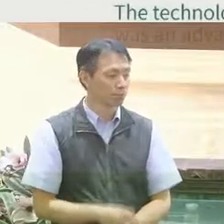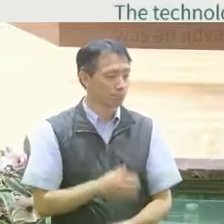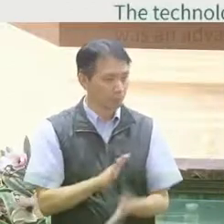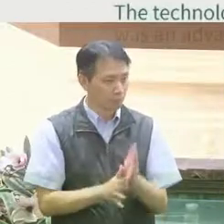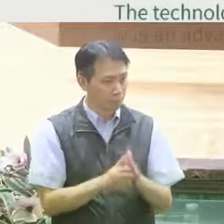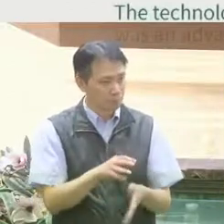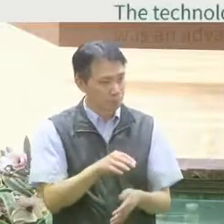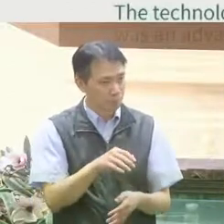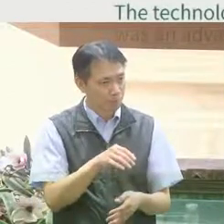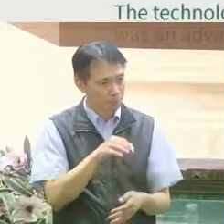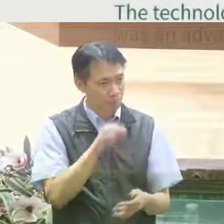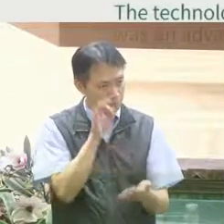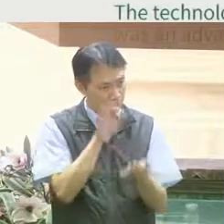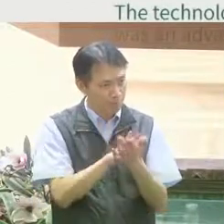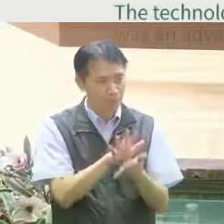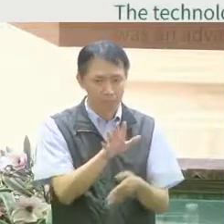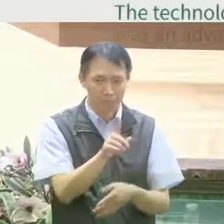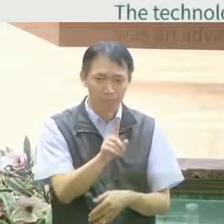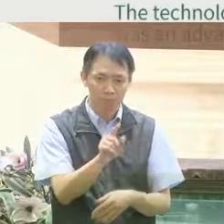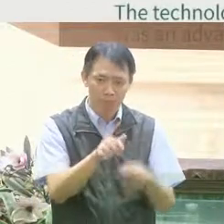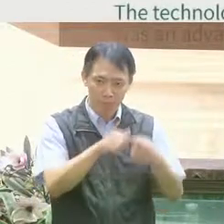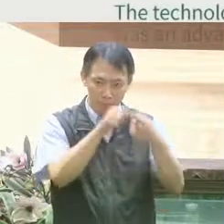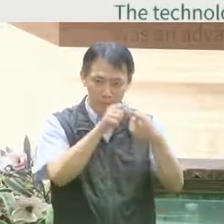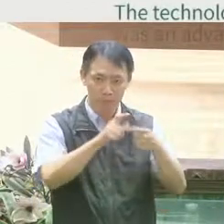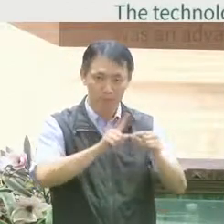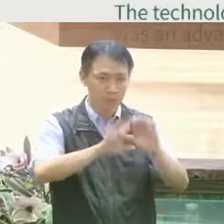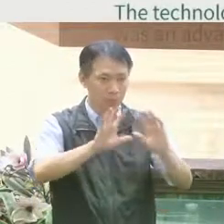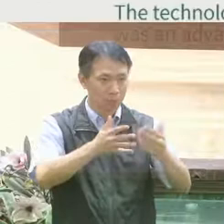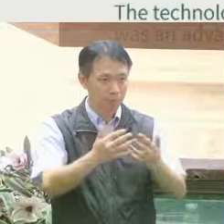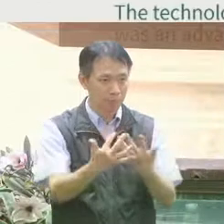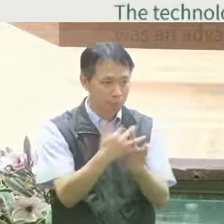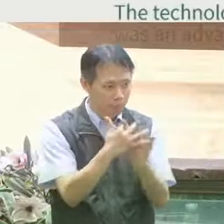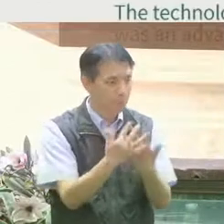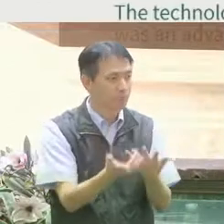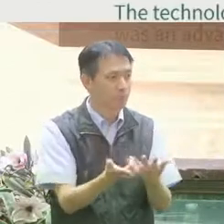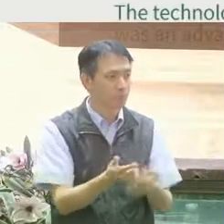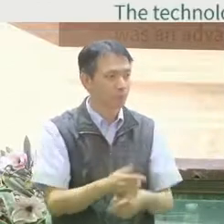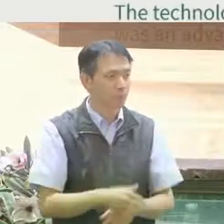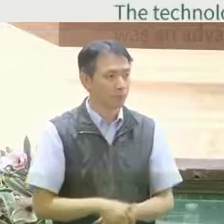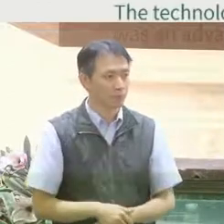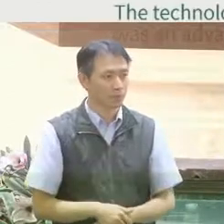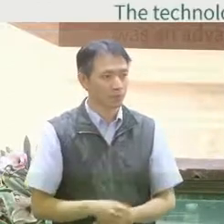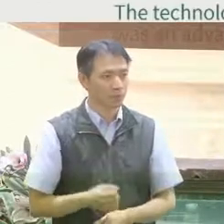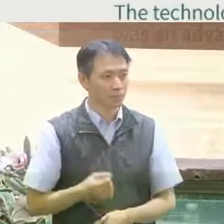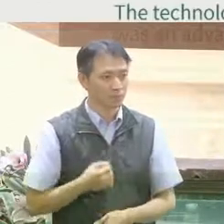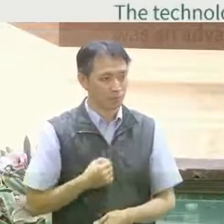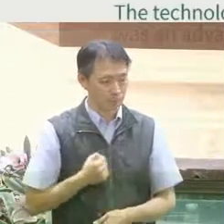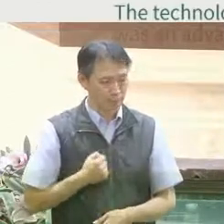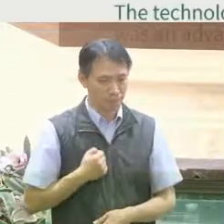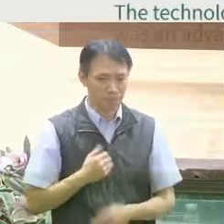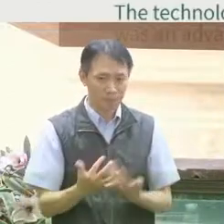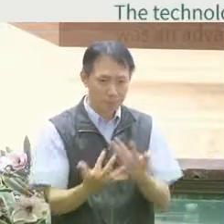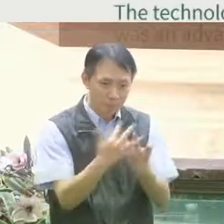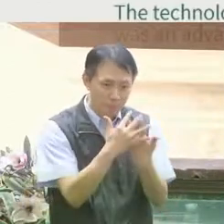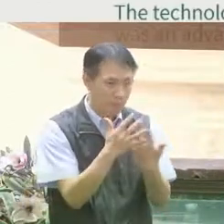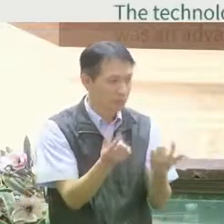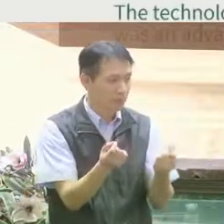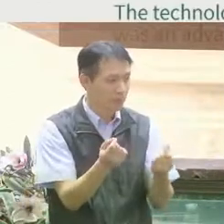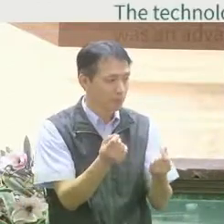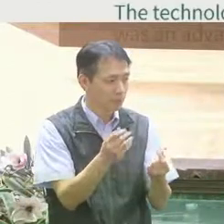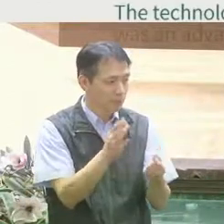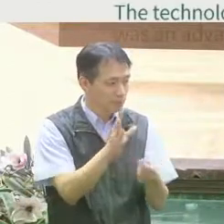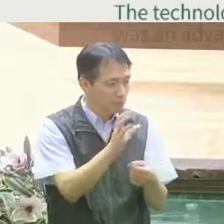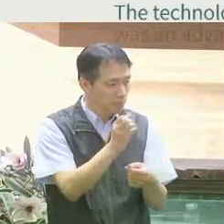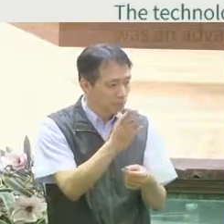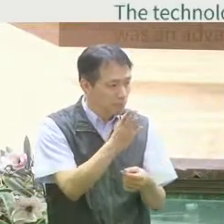一些有趣的观察。第一，中国工作者也是按类似996工作制上班，996